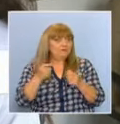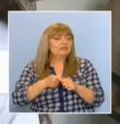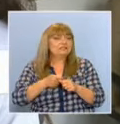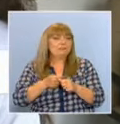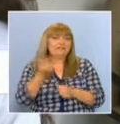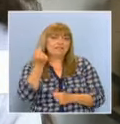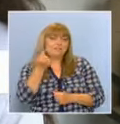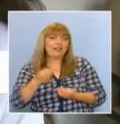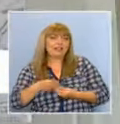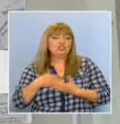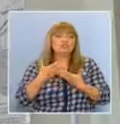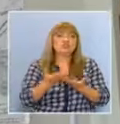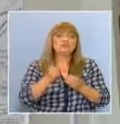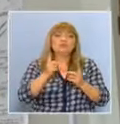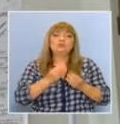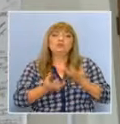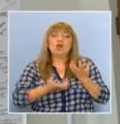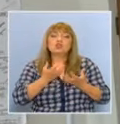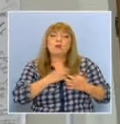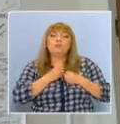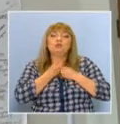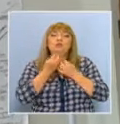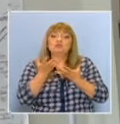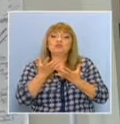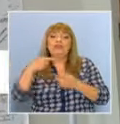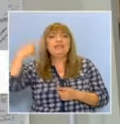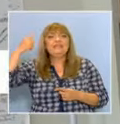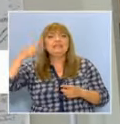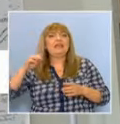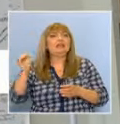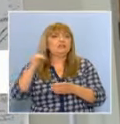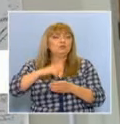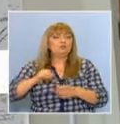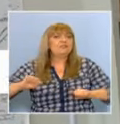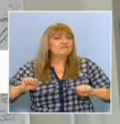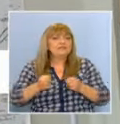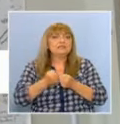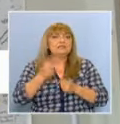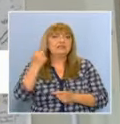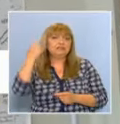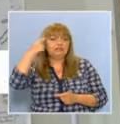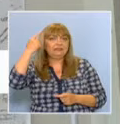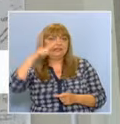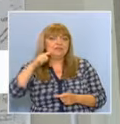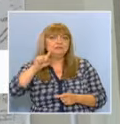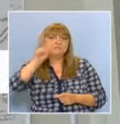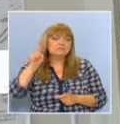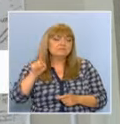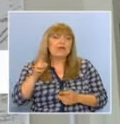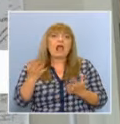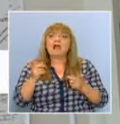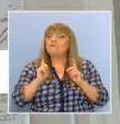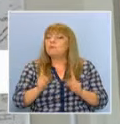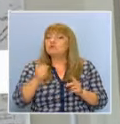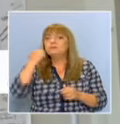жестове, които да топлят душата. Идеята всъщност дойде много внезапно. Един ден си зададохме въпроса с какво можем да сме полезни на